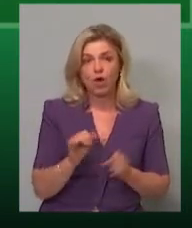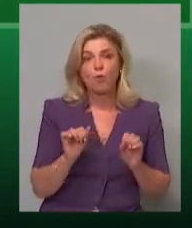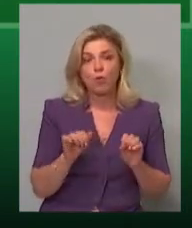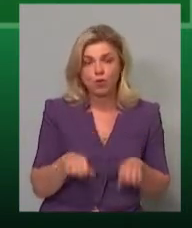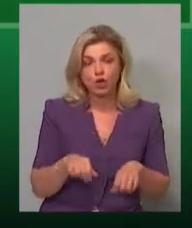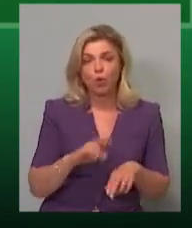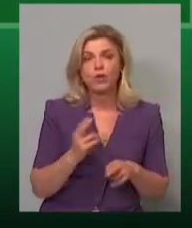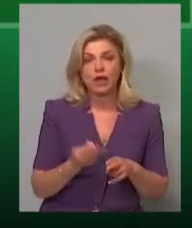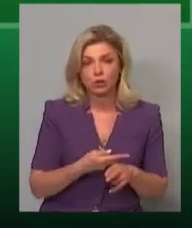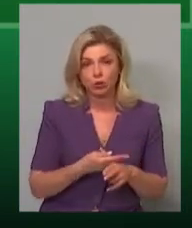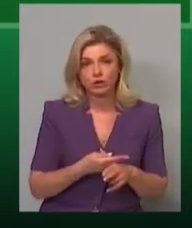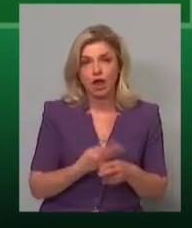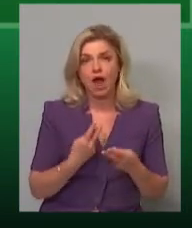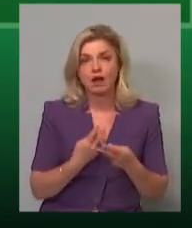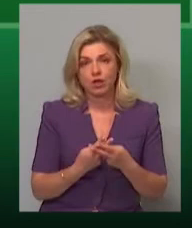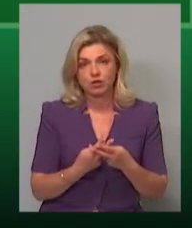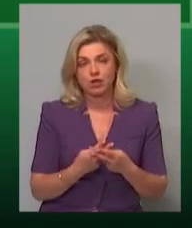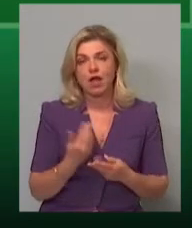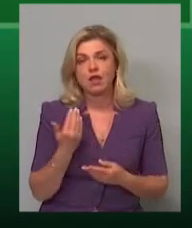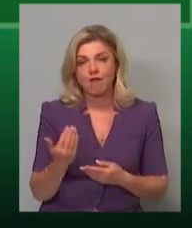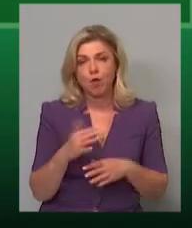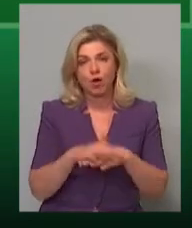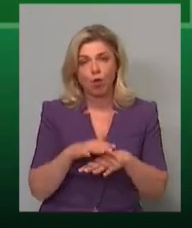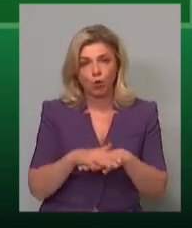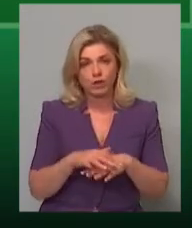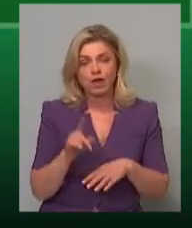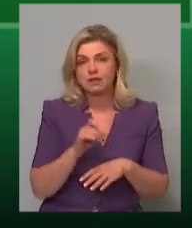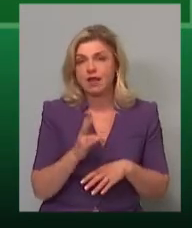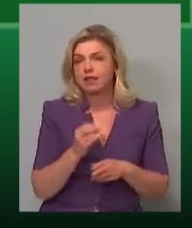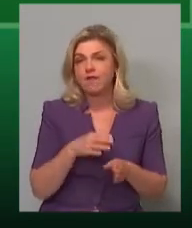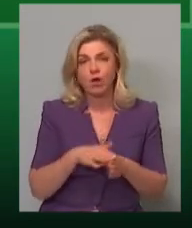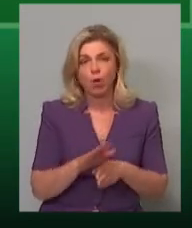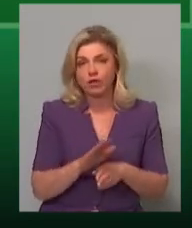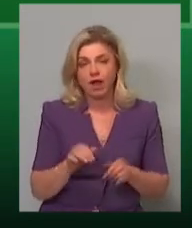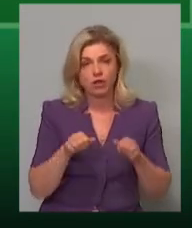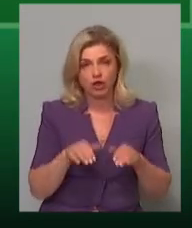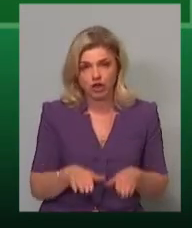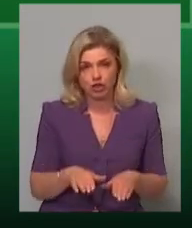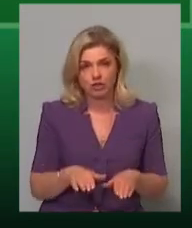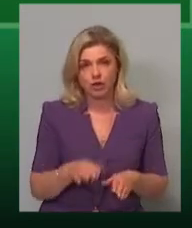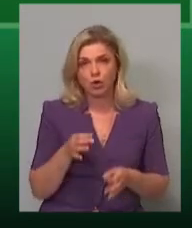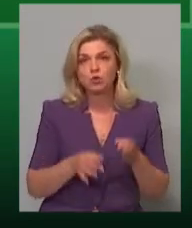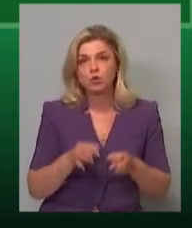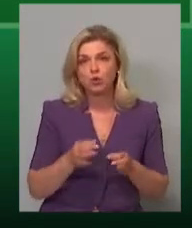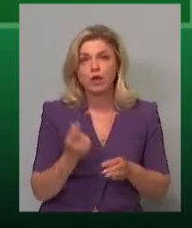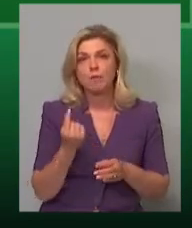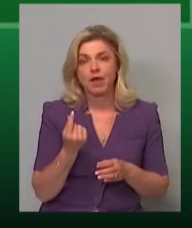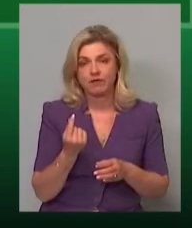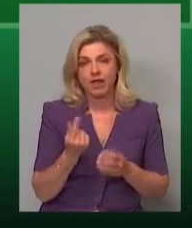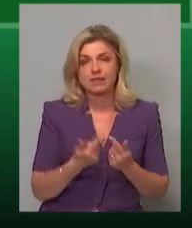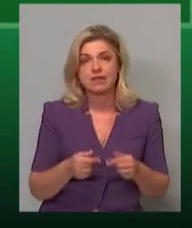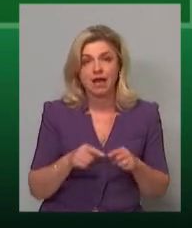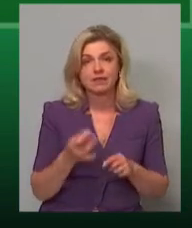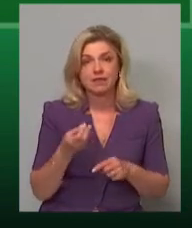може уникнути арешту його рахунків за невиконання рішення суду першої інстанції. Тому